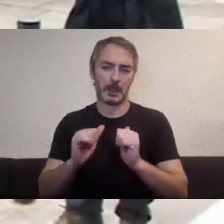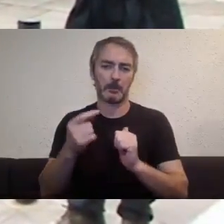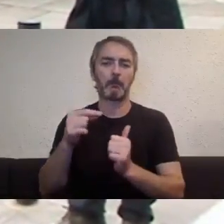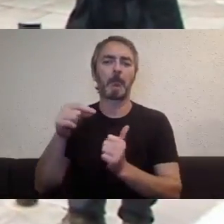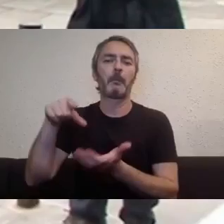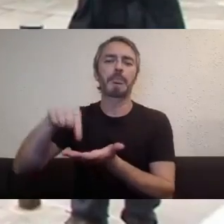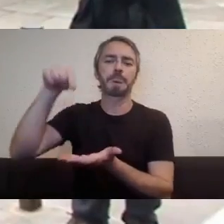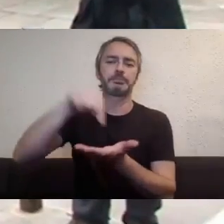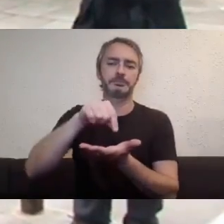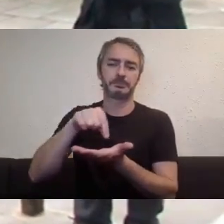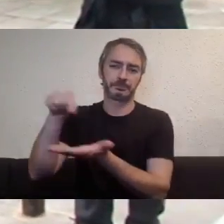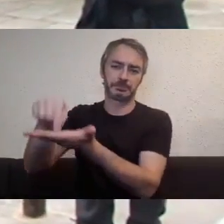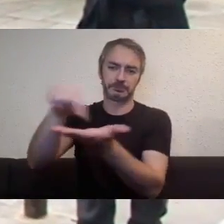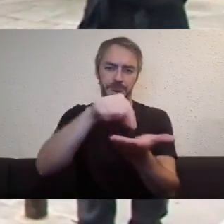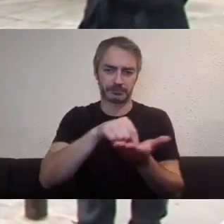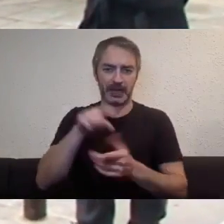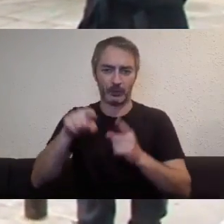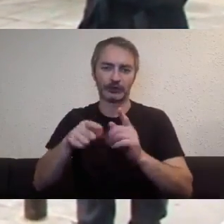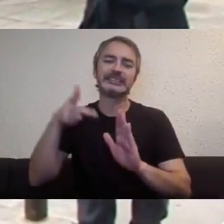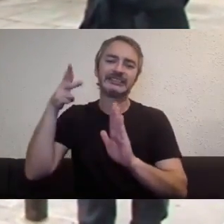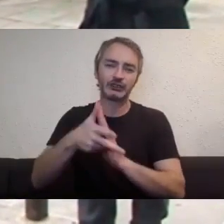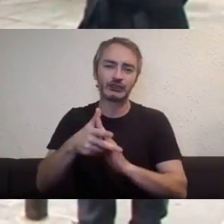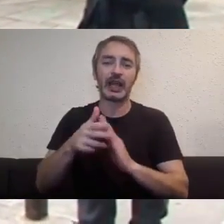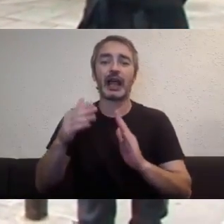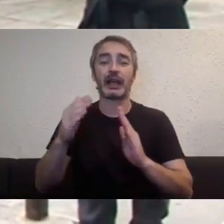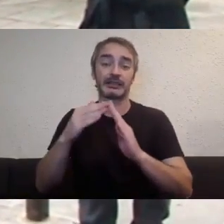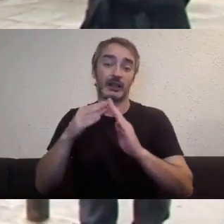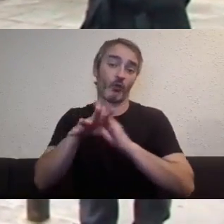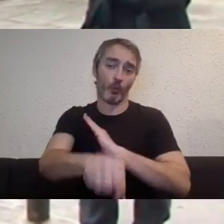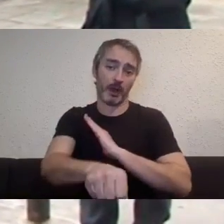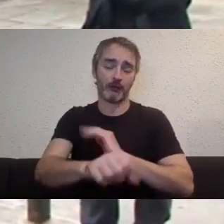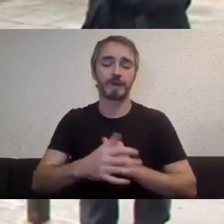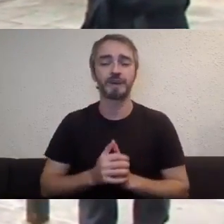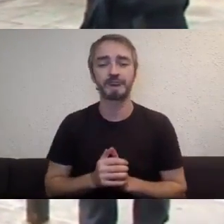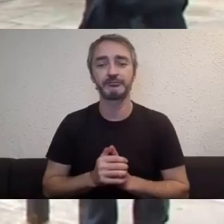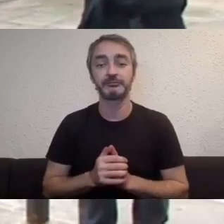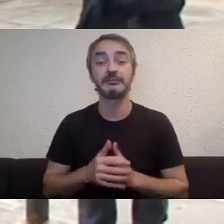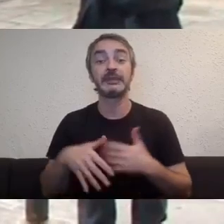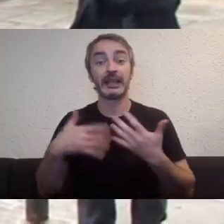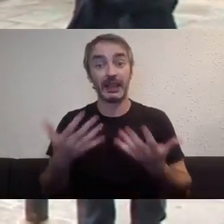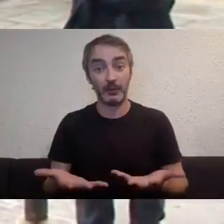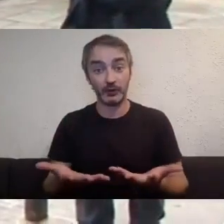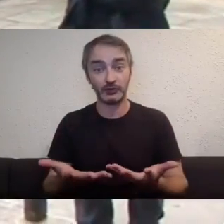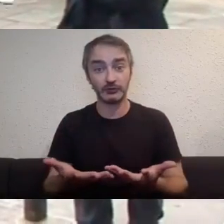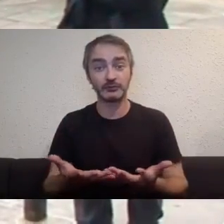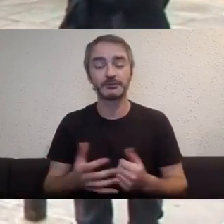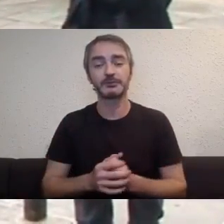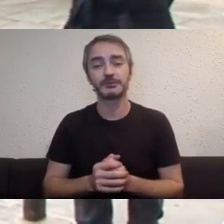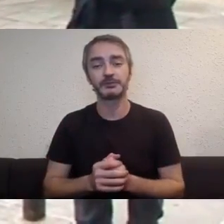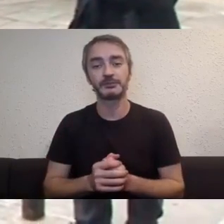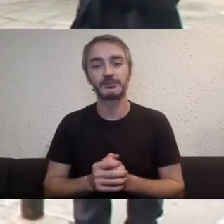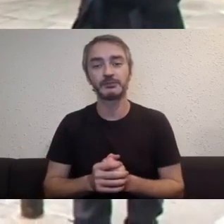sobre de tot el que ha suposat la història de l'ocupació en aquest barri. Llavors, no